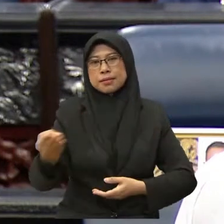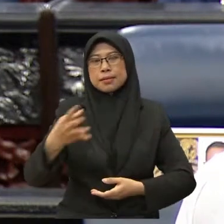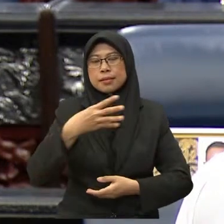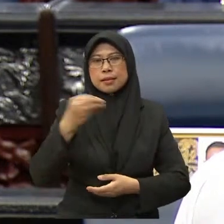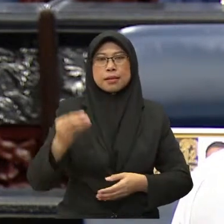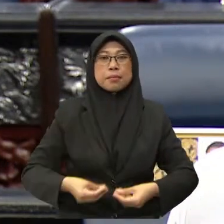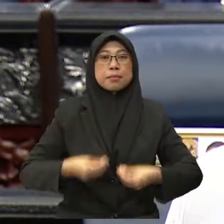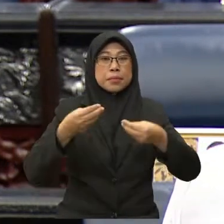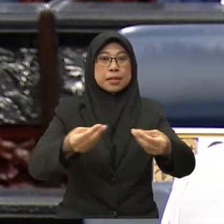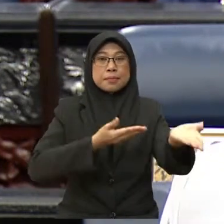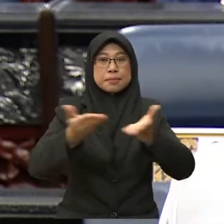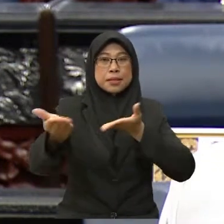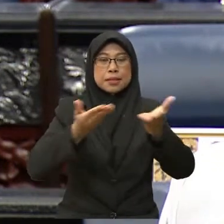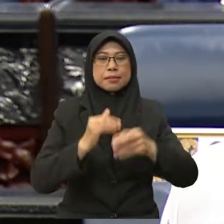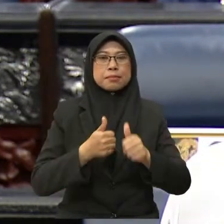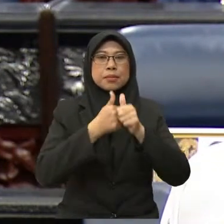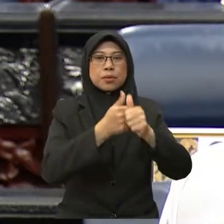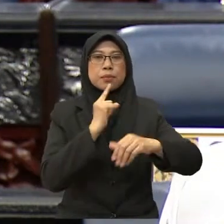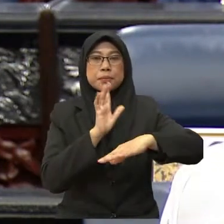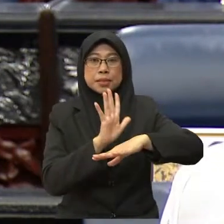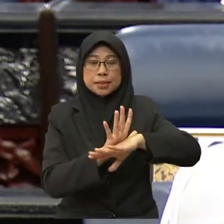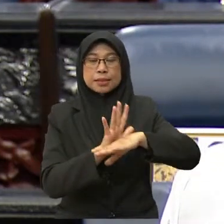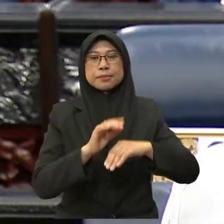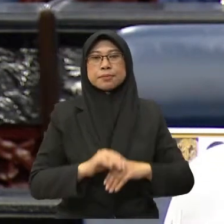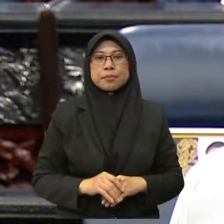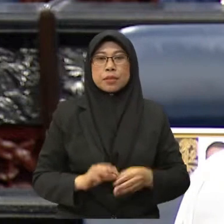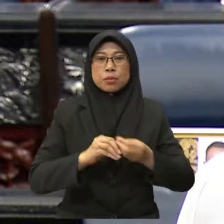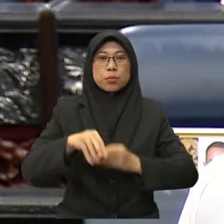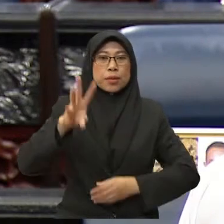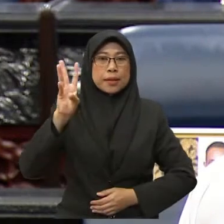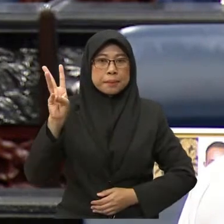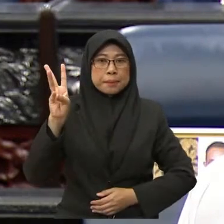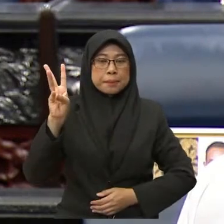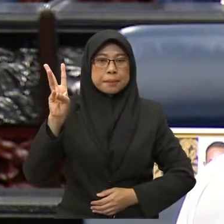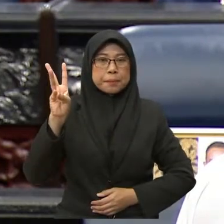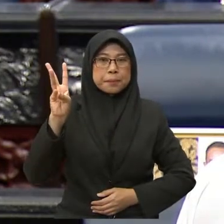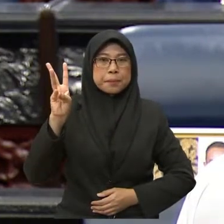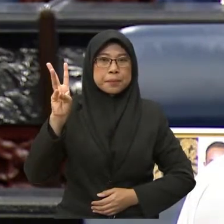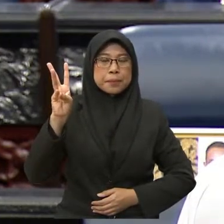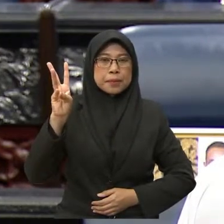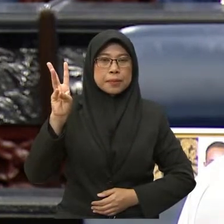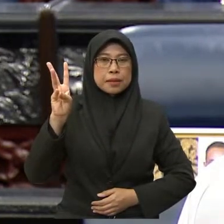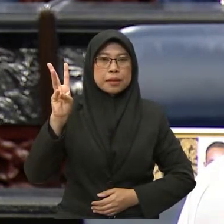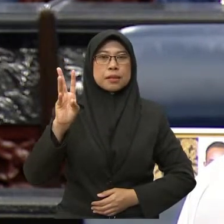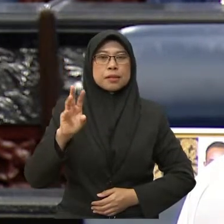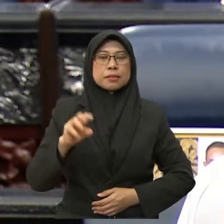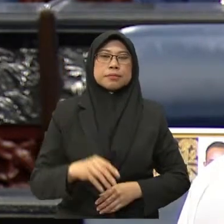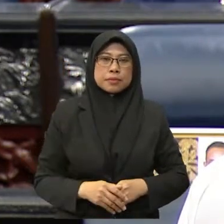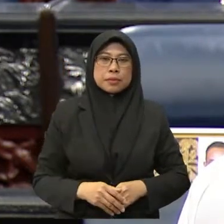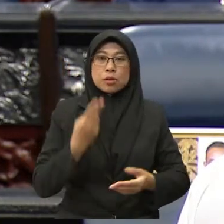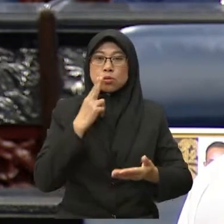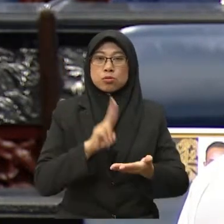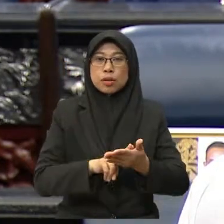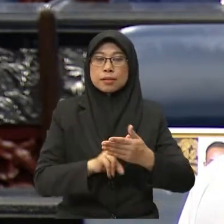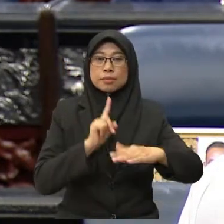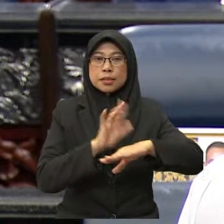perkhidmatan. Berdasarkan perjanjian tempatan nombor 6 iaitu dengan izin Supplementary Agreement nombor 6 yang